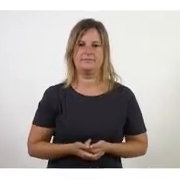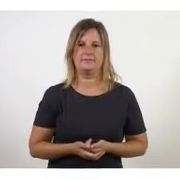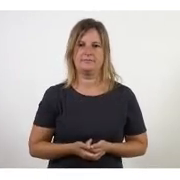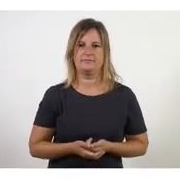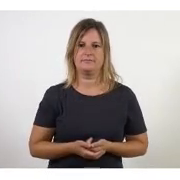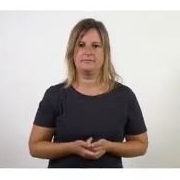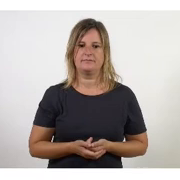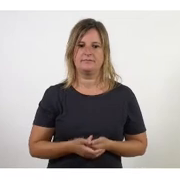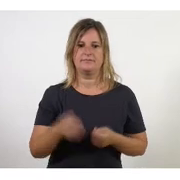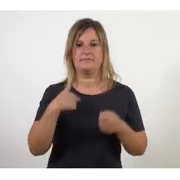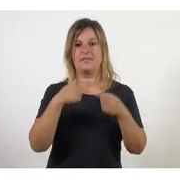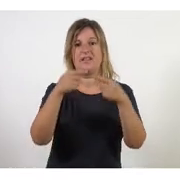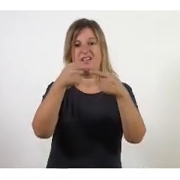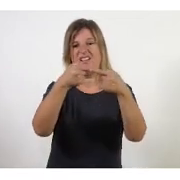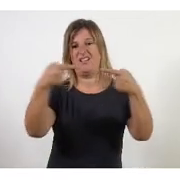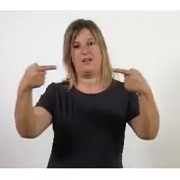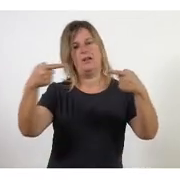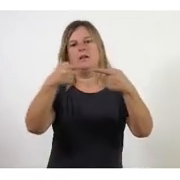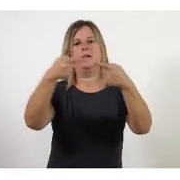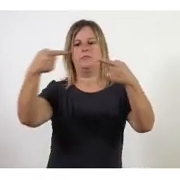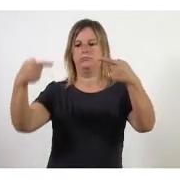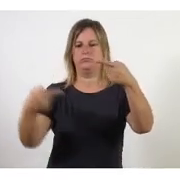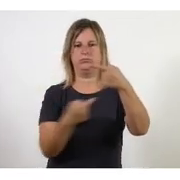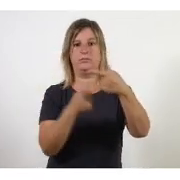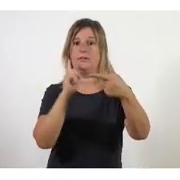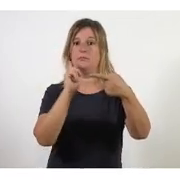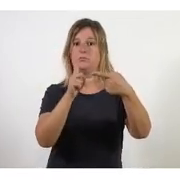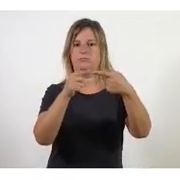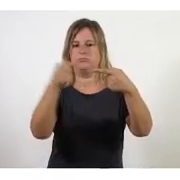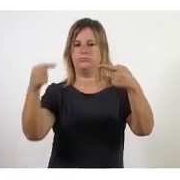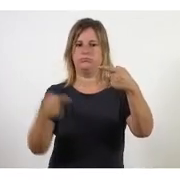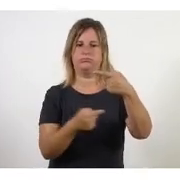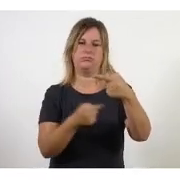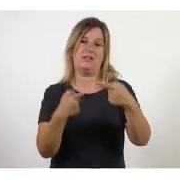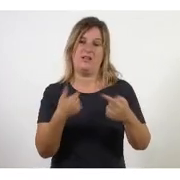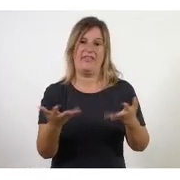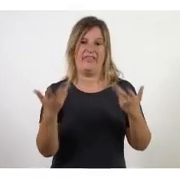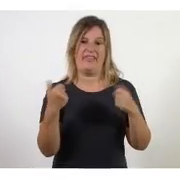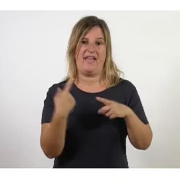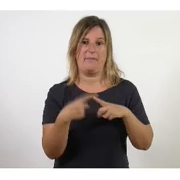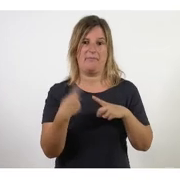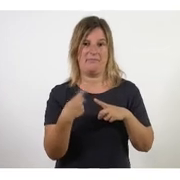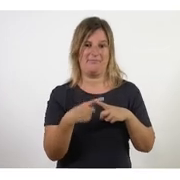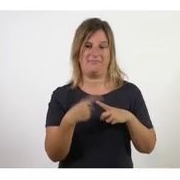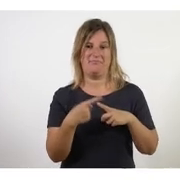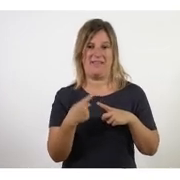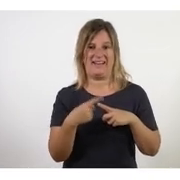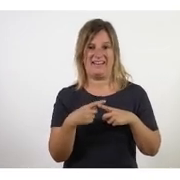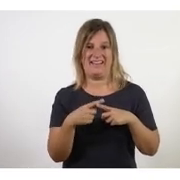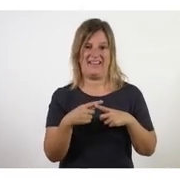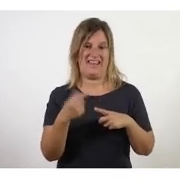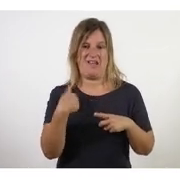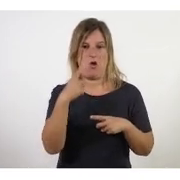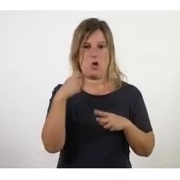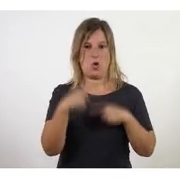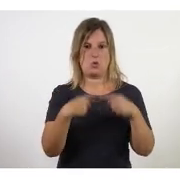faig el salt de línia, col·locant a mitja frase, vale? Jo ja ho tinc per la mà, eh? A mi em surt... A vosaltres segur que us costarà una mica més al